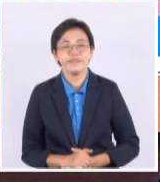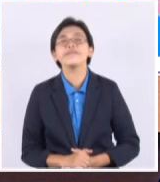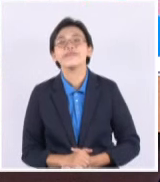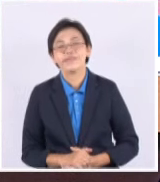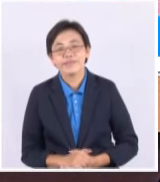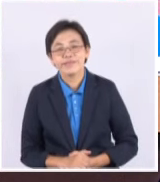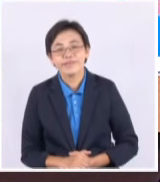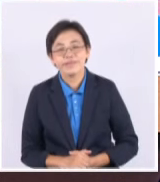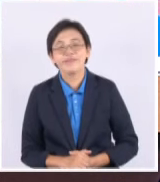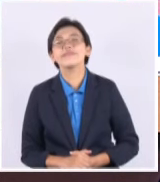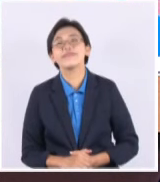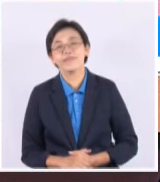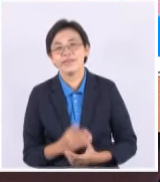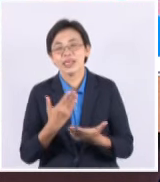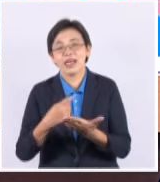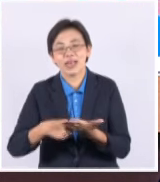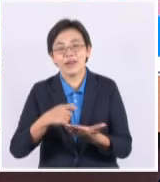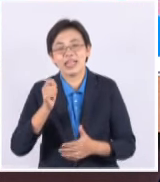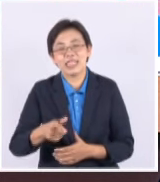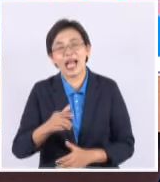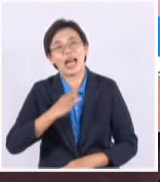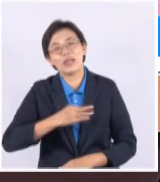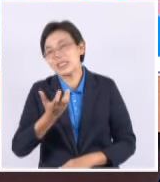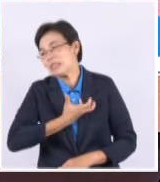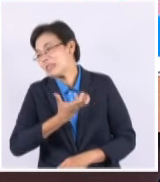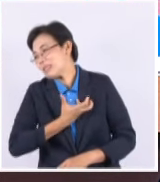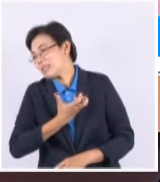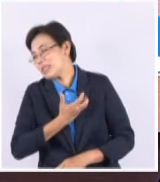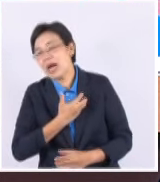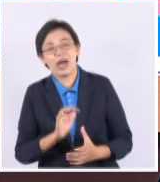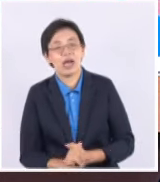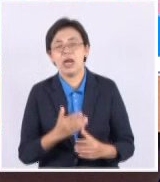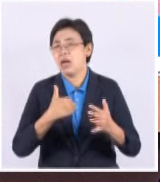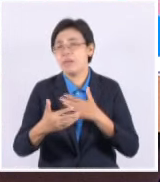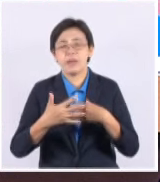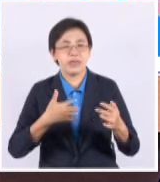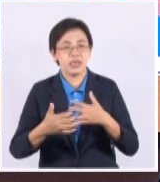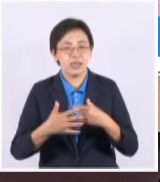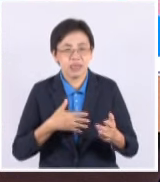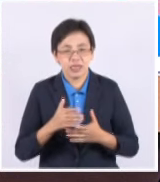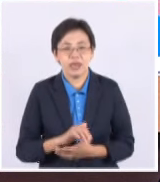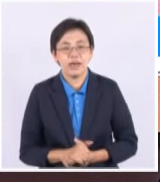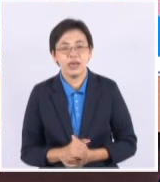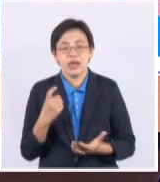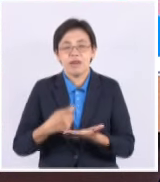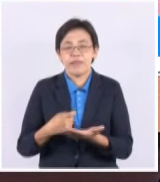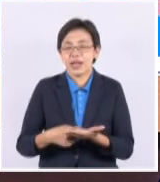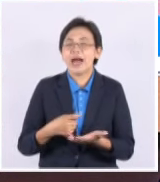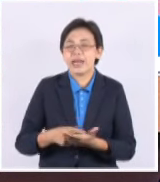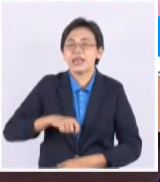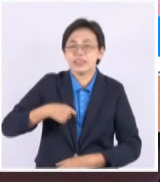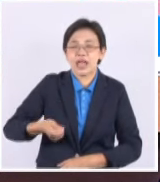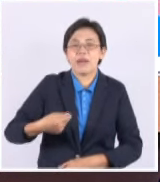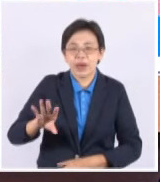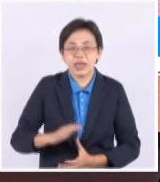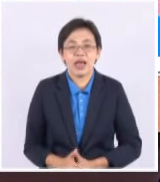น้ำเสียงนะคะ ใช่ น้ำเสียง แค้นอยู่เนี่ย ไม่เป็นไรพี่แป๊ะการขายความเสี่ยงให้เป็นหน้าที่ของประกันไปเอาความเสี่ย